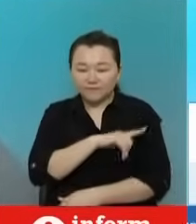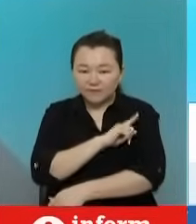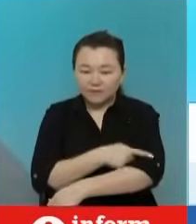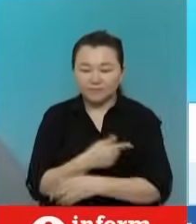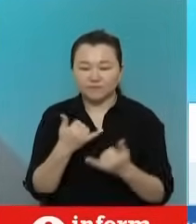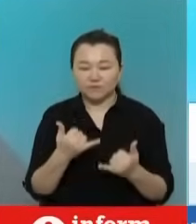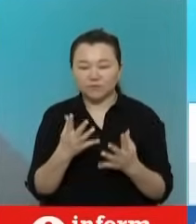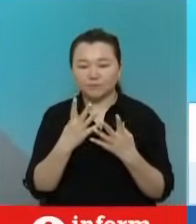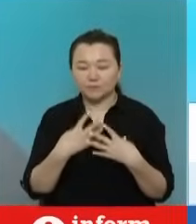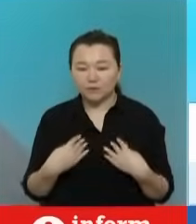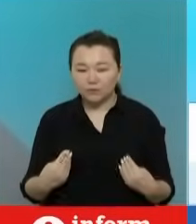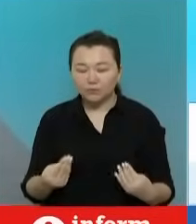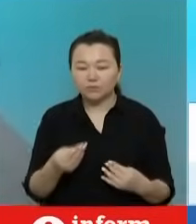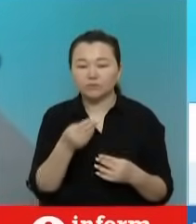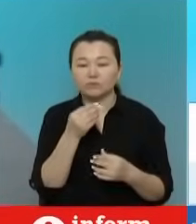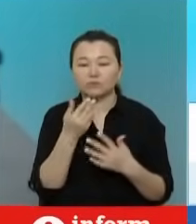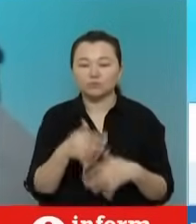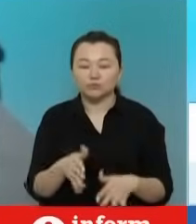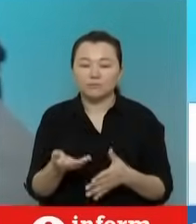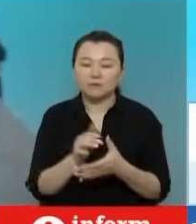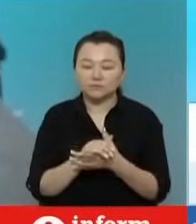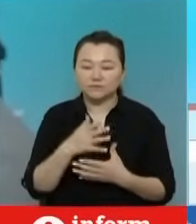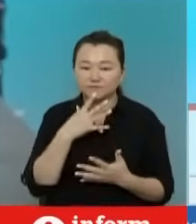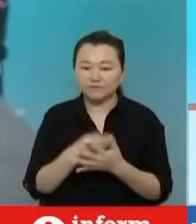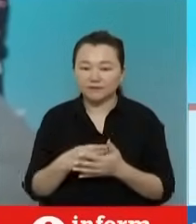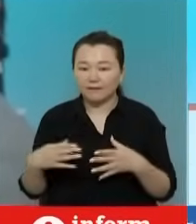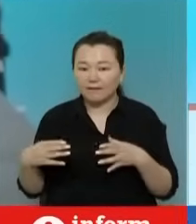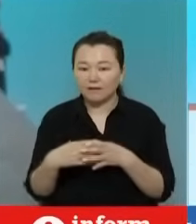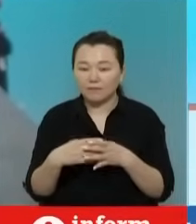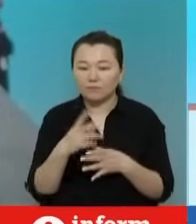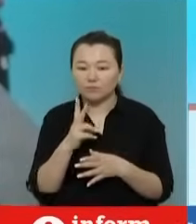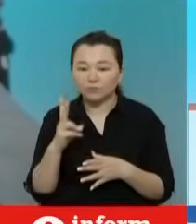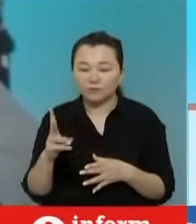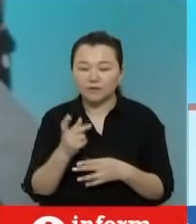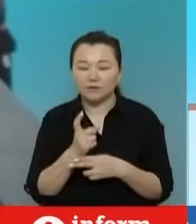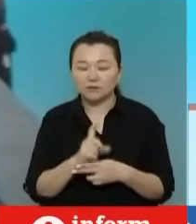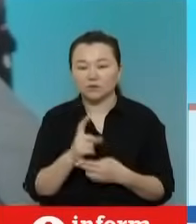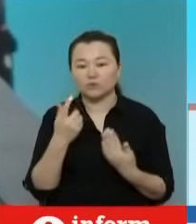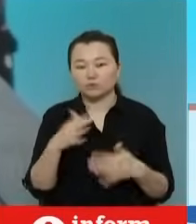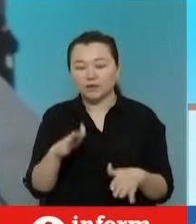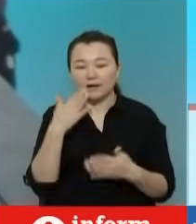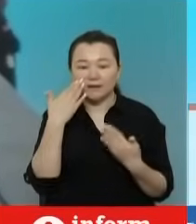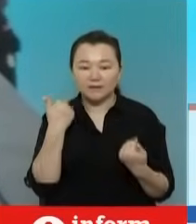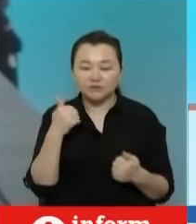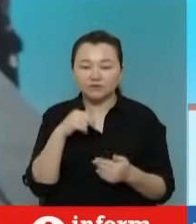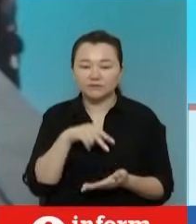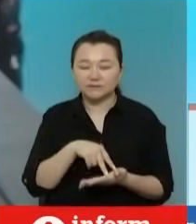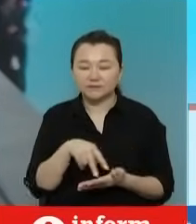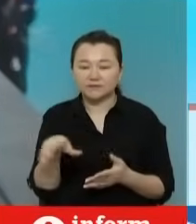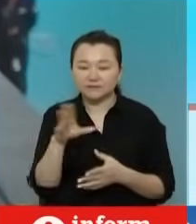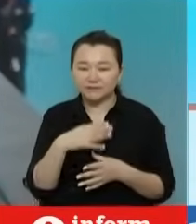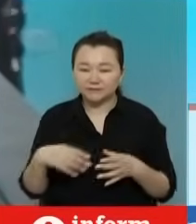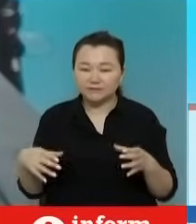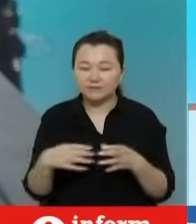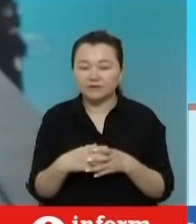все гораздо спокойнее. Как бы уже познакомилась со всей командой. И из-за этого легче со всем стафом.